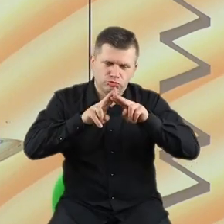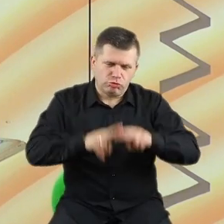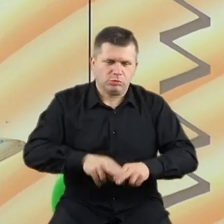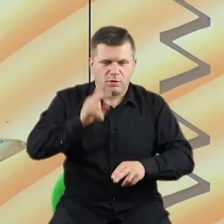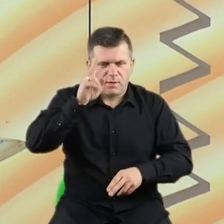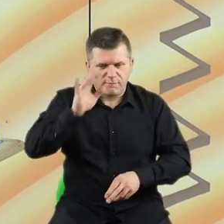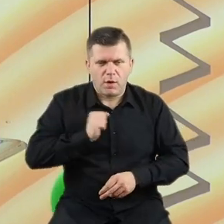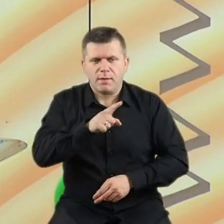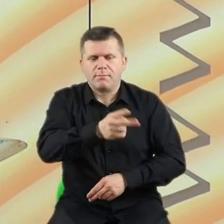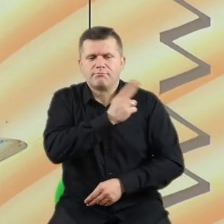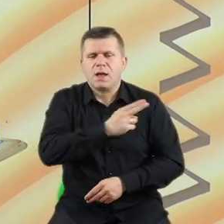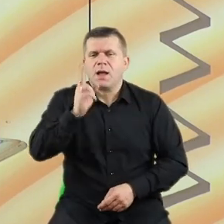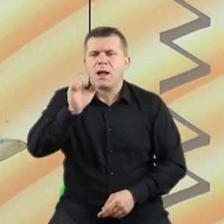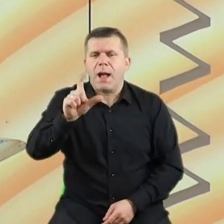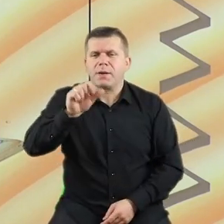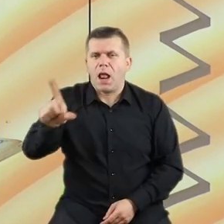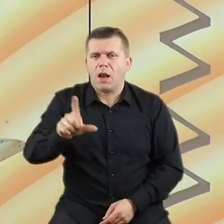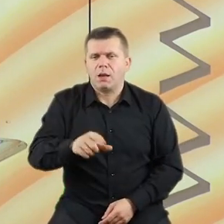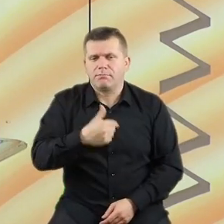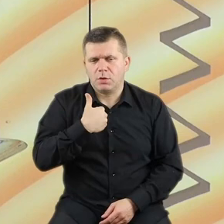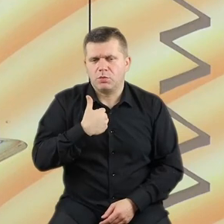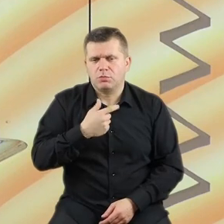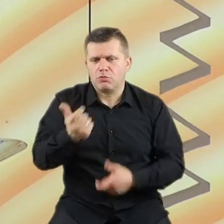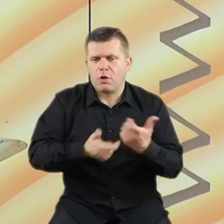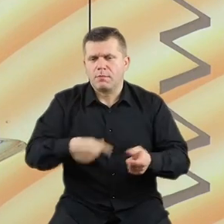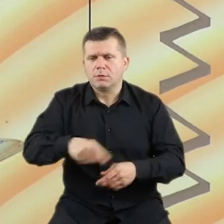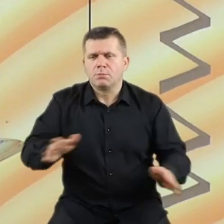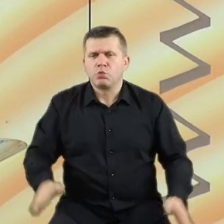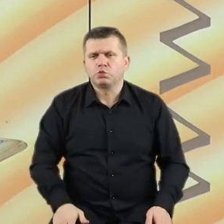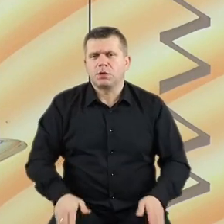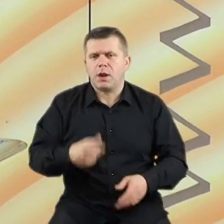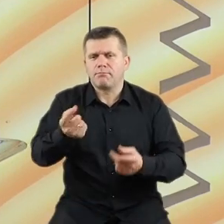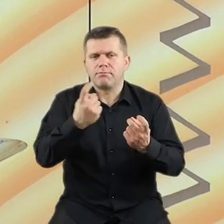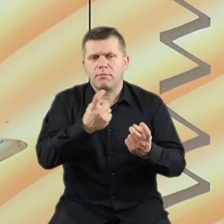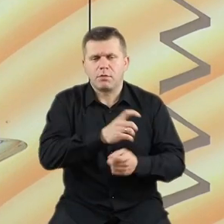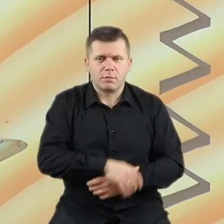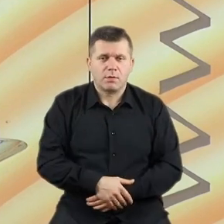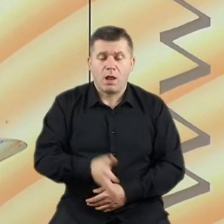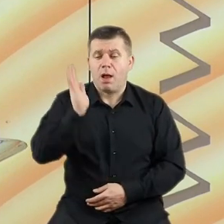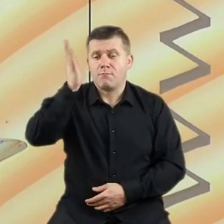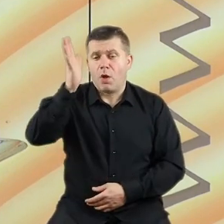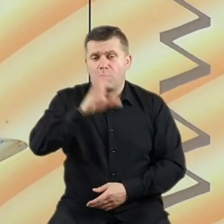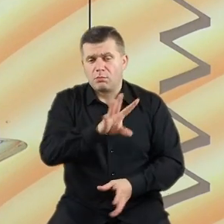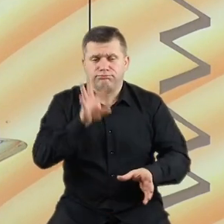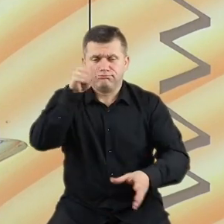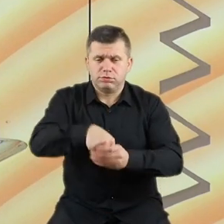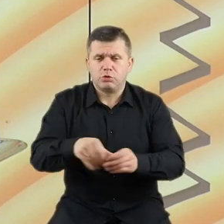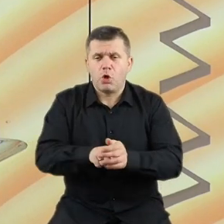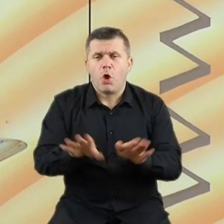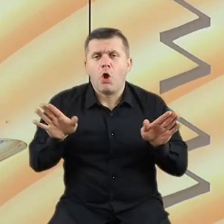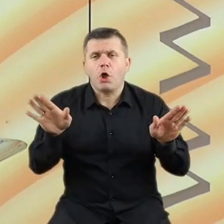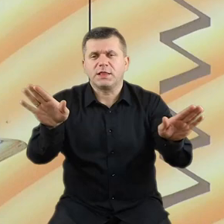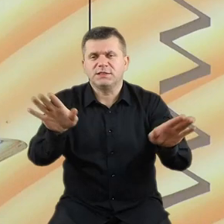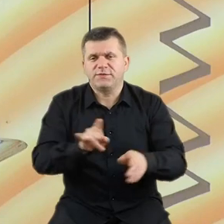był kapralem, prowadził musztrę na przykład wśród takich poborowych, a potem wstąpił do